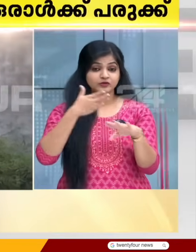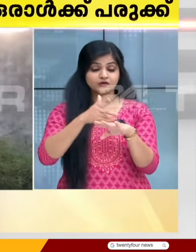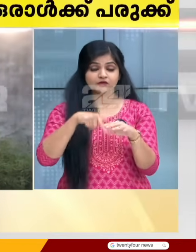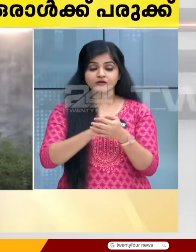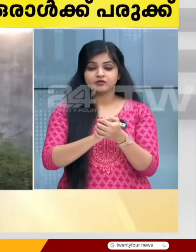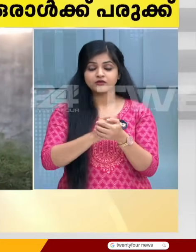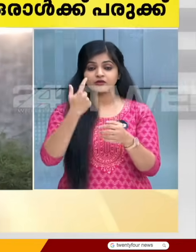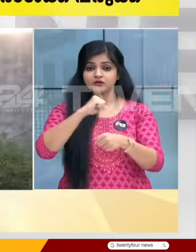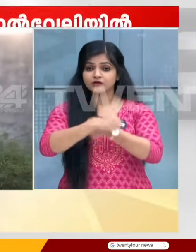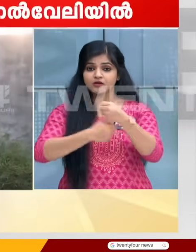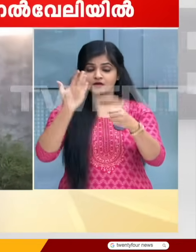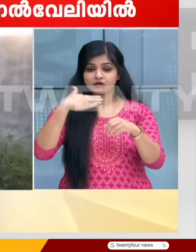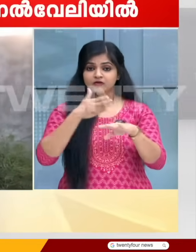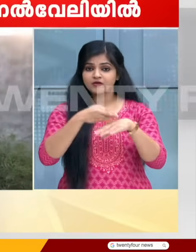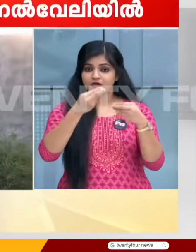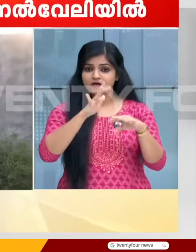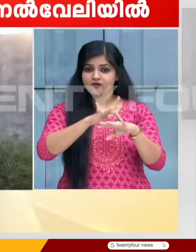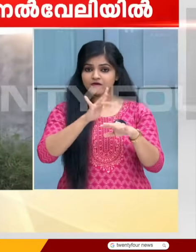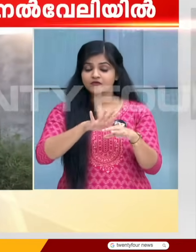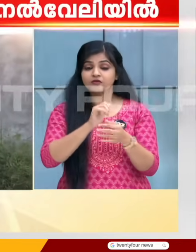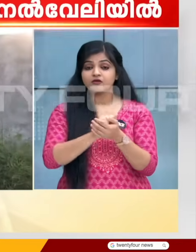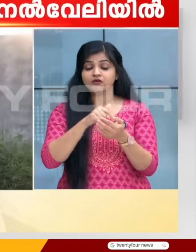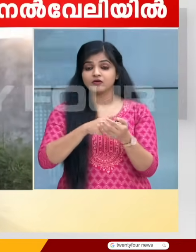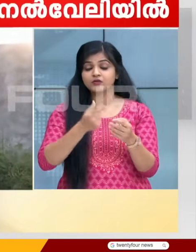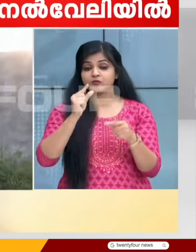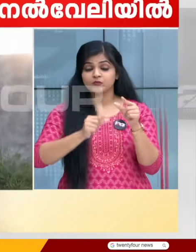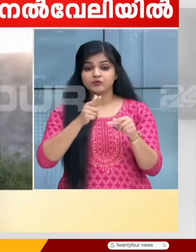കരടിയുടെ ആക്രമണം ഉണ്ടായ സ്ഥലമായതുകൊണ്ട് തന്നെ പ്രദേശത്ത് ജാഗ്രതാ നിർദ്ദേശം